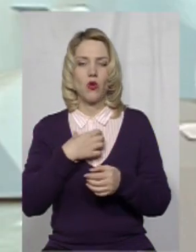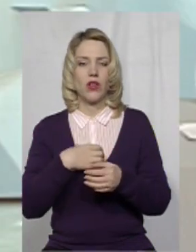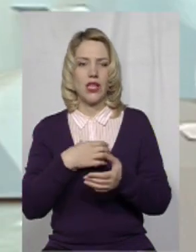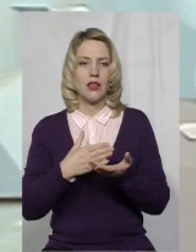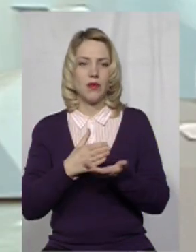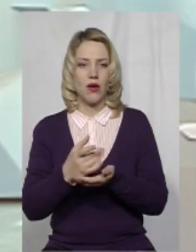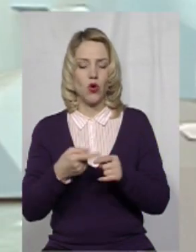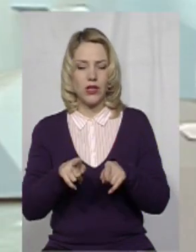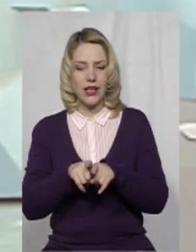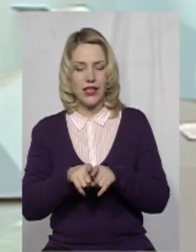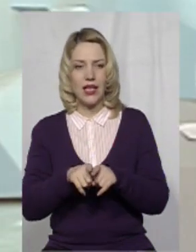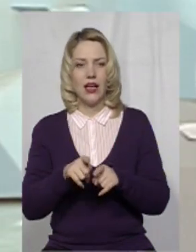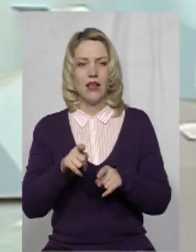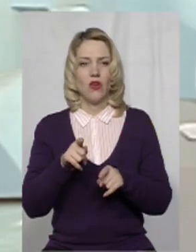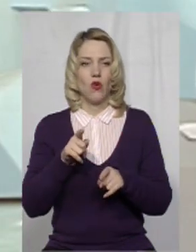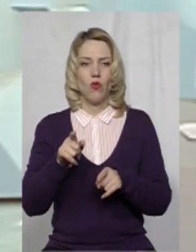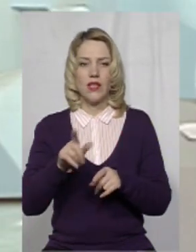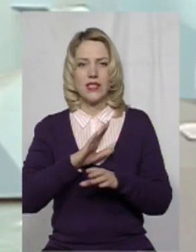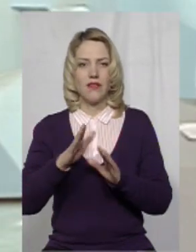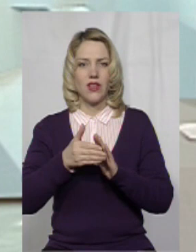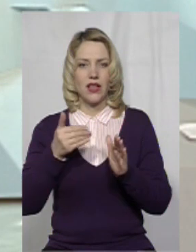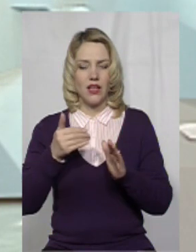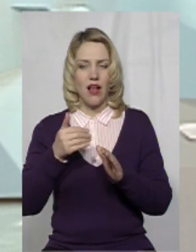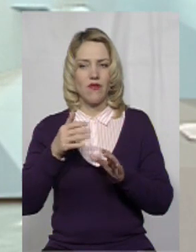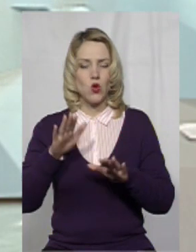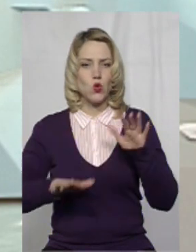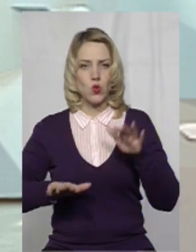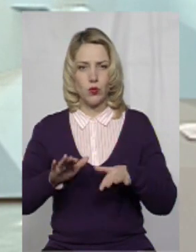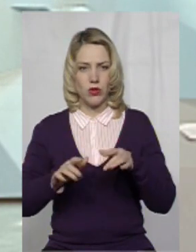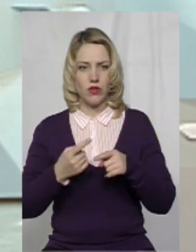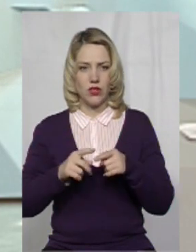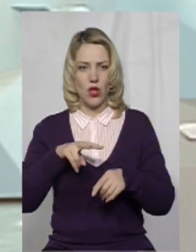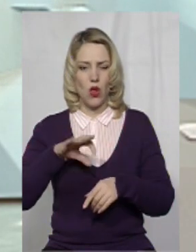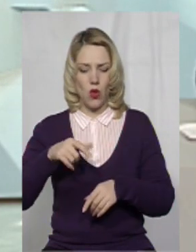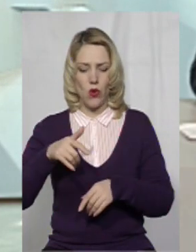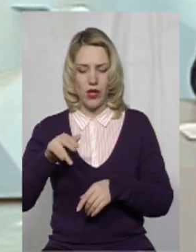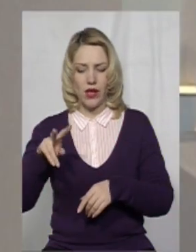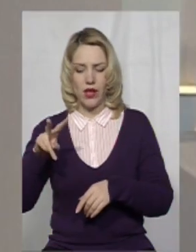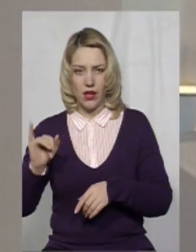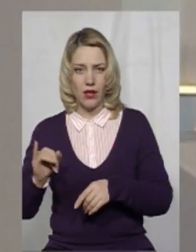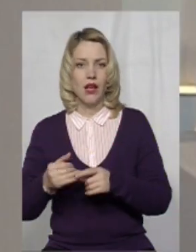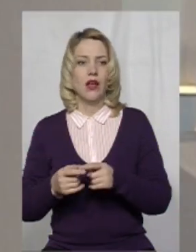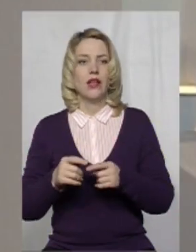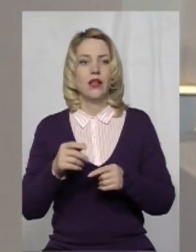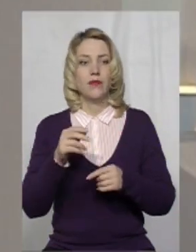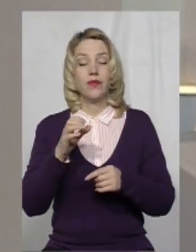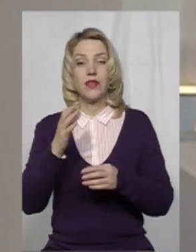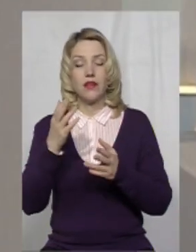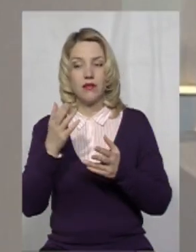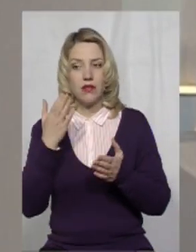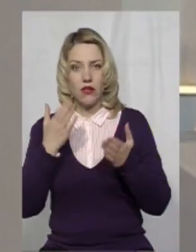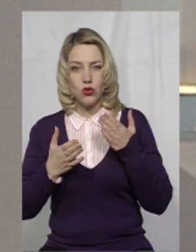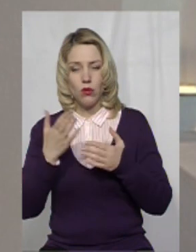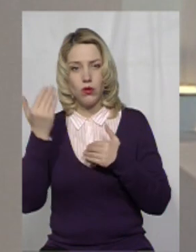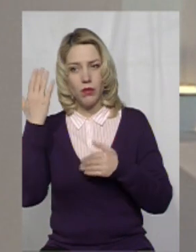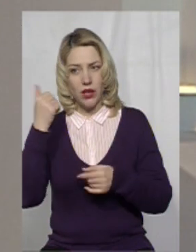на логістику не викликав сумнівів? Ви знаєте, однозначно не викликав сумнівів. Чому? Тому що попередні роки,